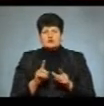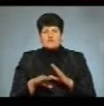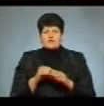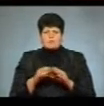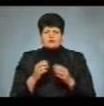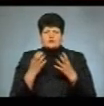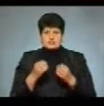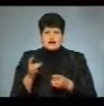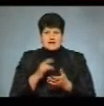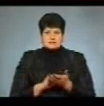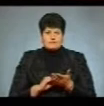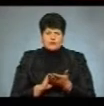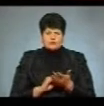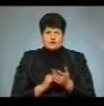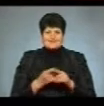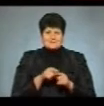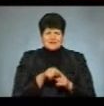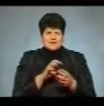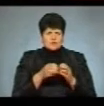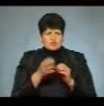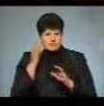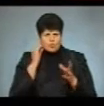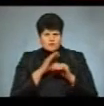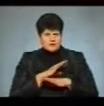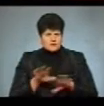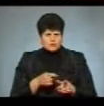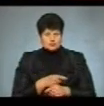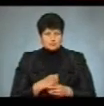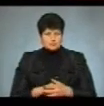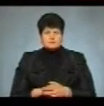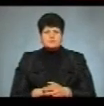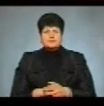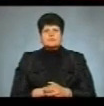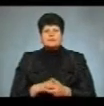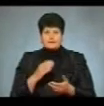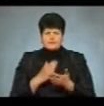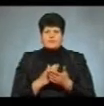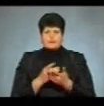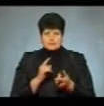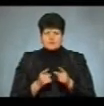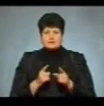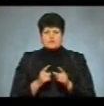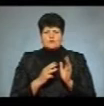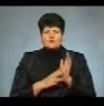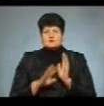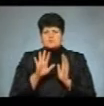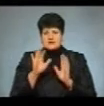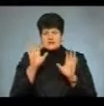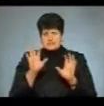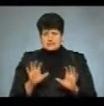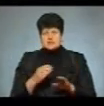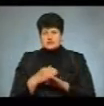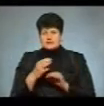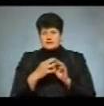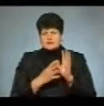що вибори будуть ще раз повторно, тобто ці результати не будуть враховані як остаточні? Є дійсно в статті 85 частині 19